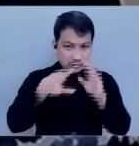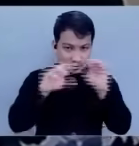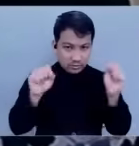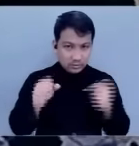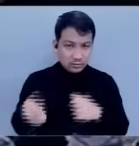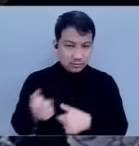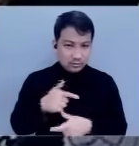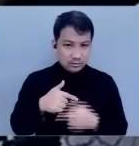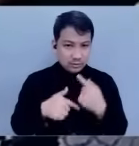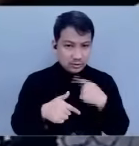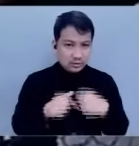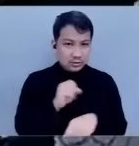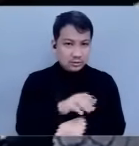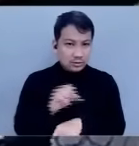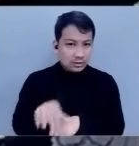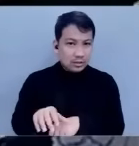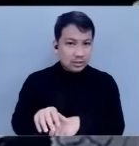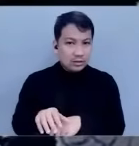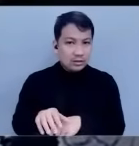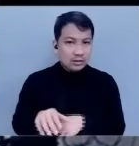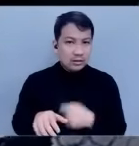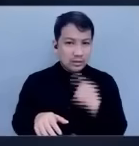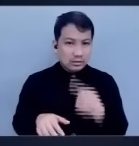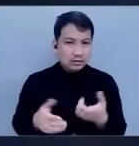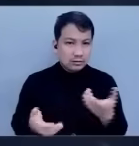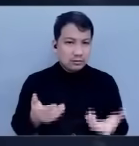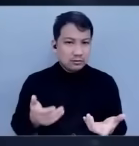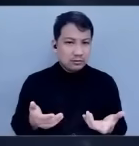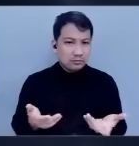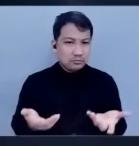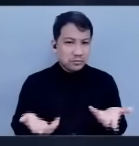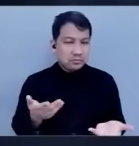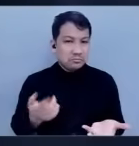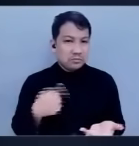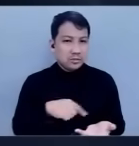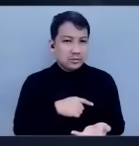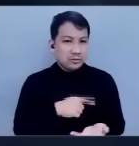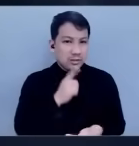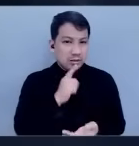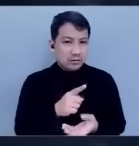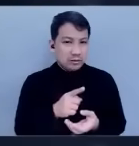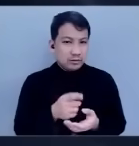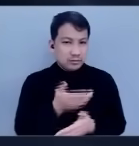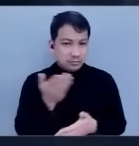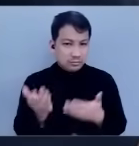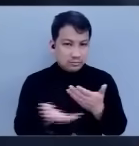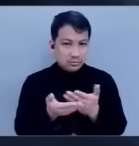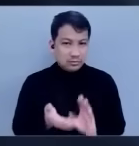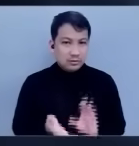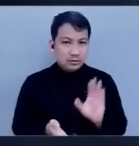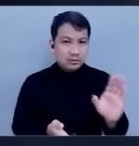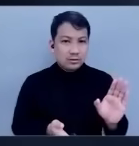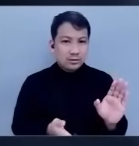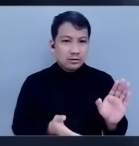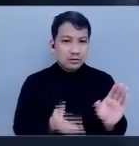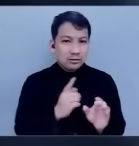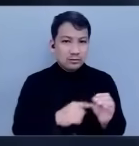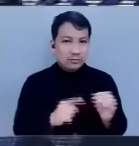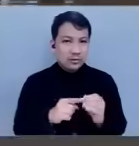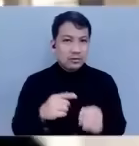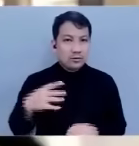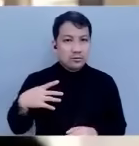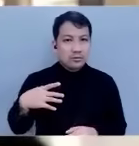may mga maritesan, mga teachers dito okay. Na baka mayroong mag-file ng inaantay na lang yung